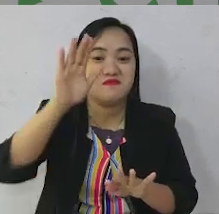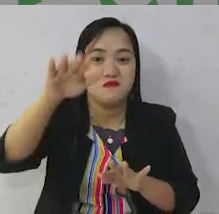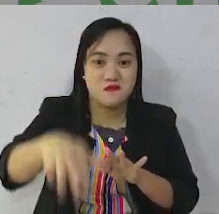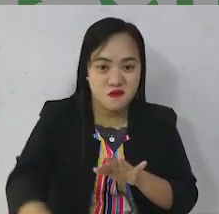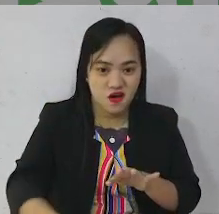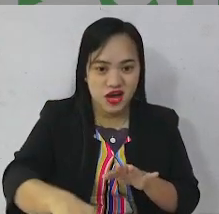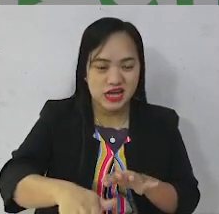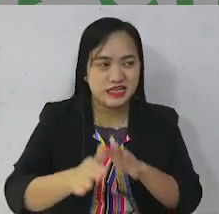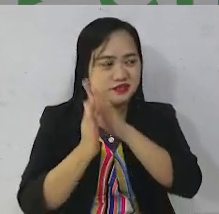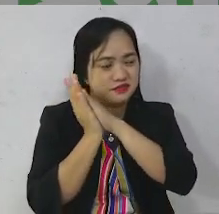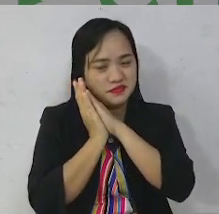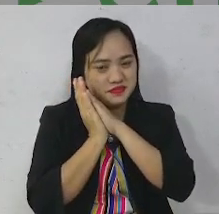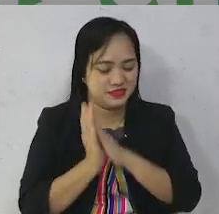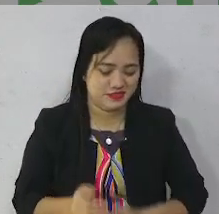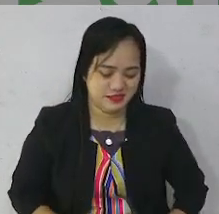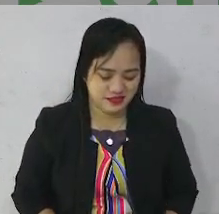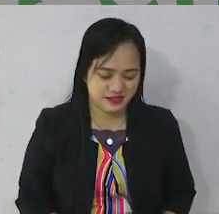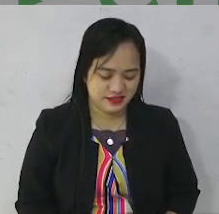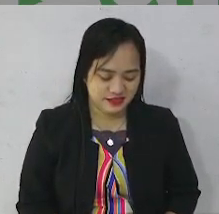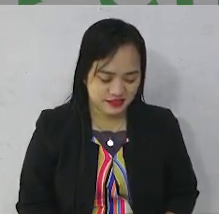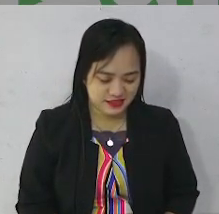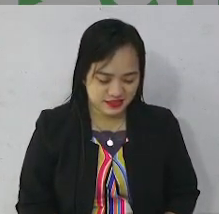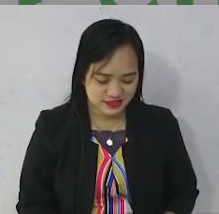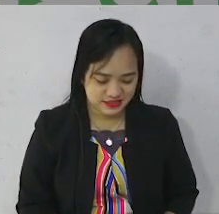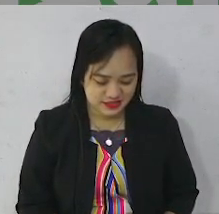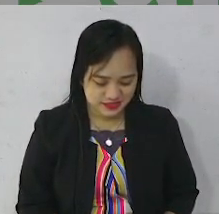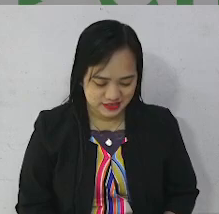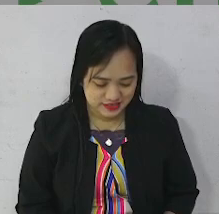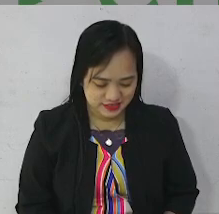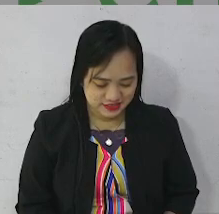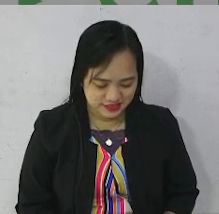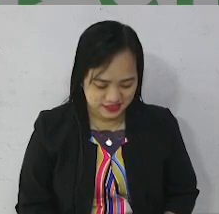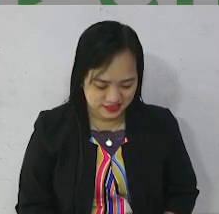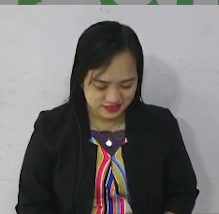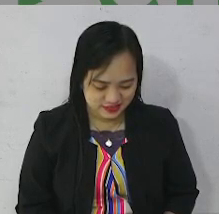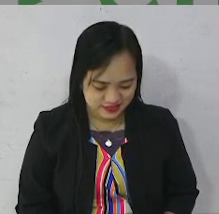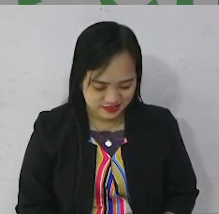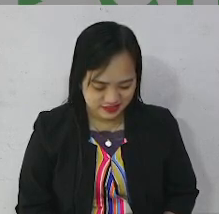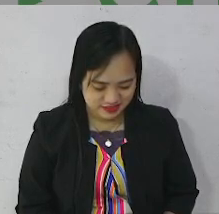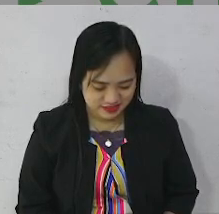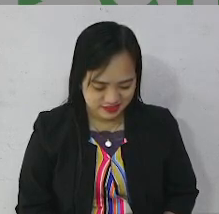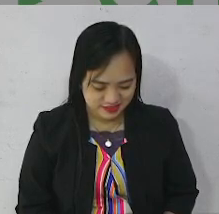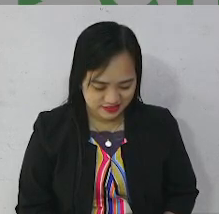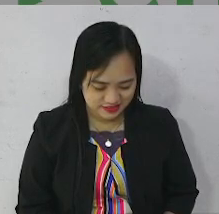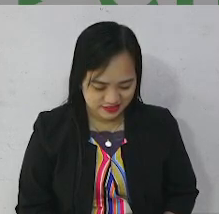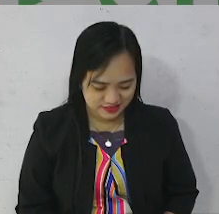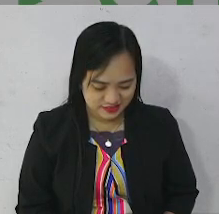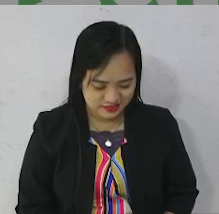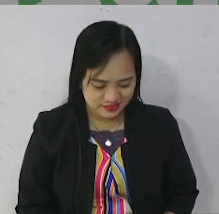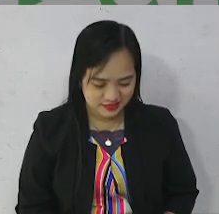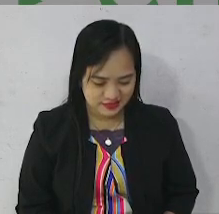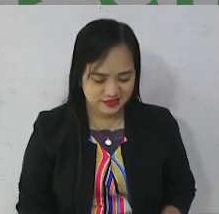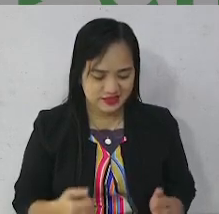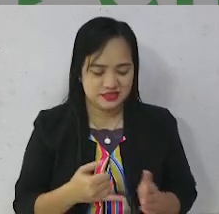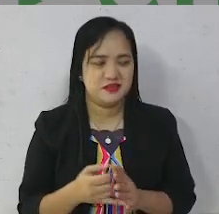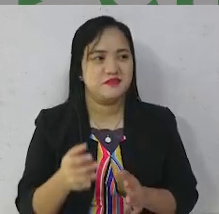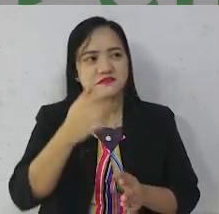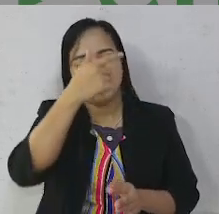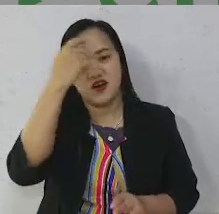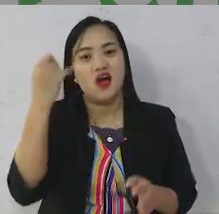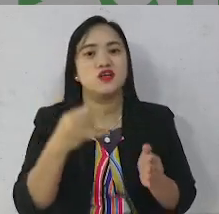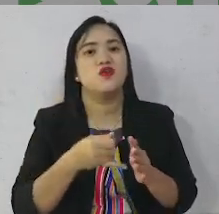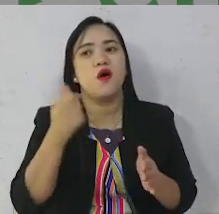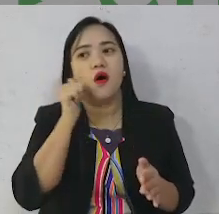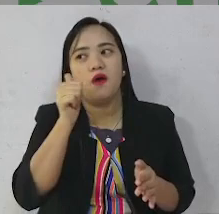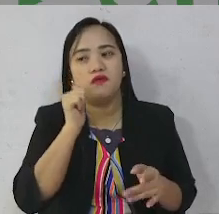naku Alam mo iwas na iwas akong hakbangan ka nung bata ka talaga conrad Oo kasi par paluin ka talaga